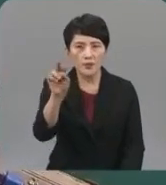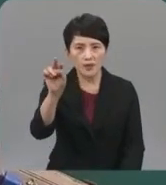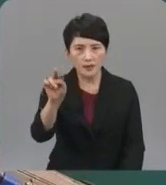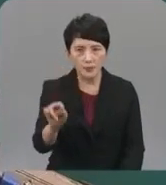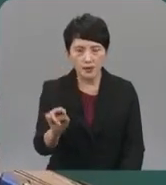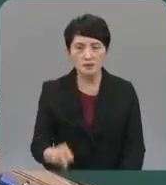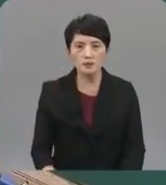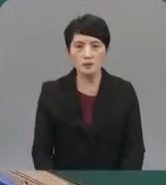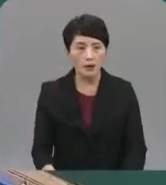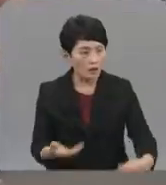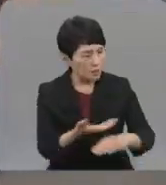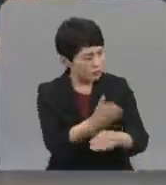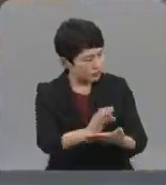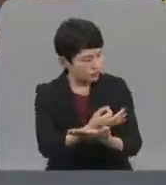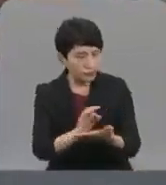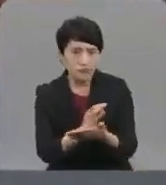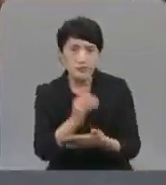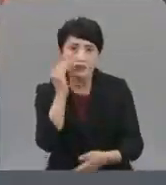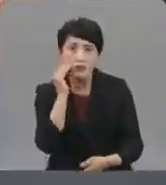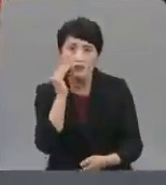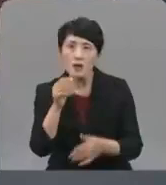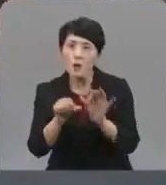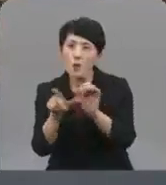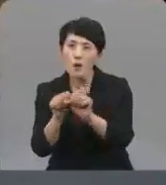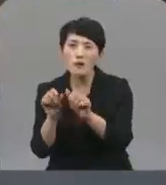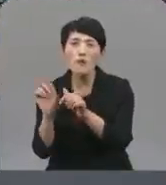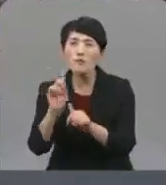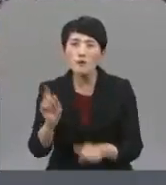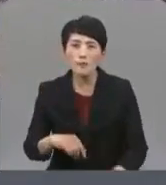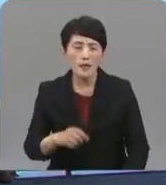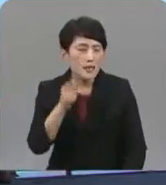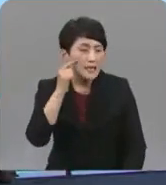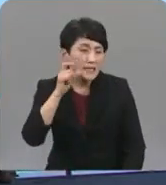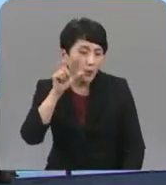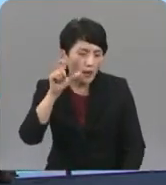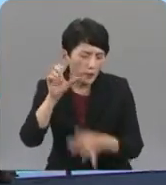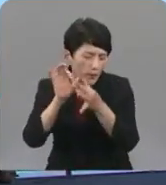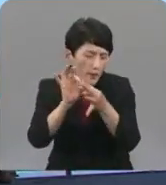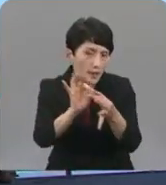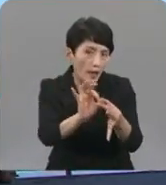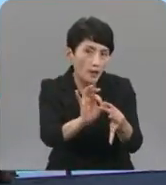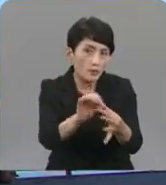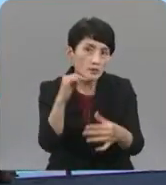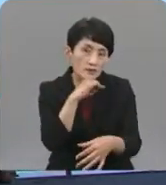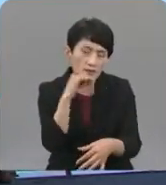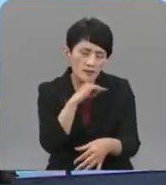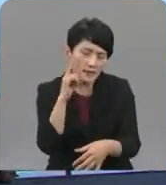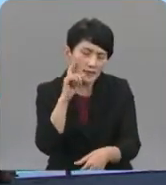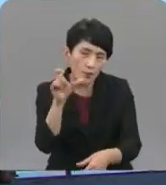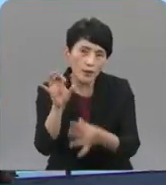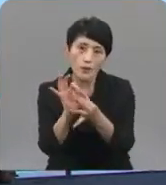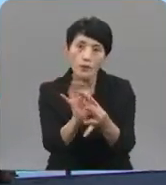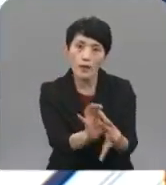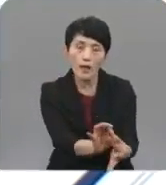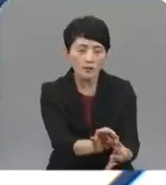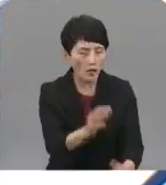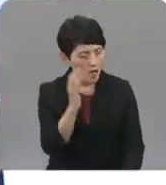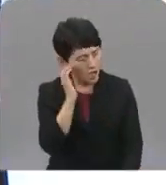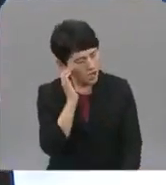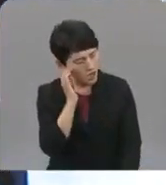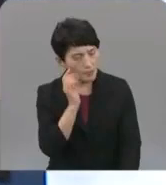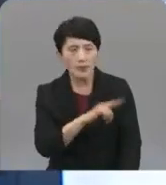少35.5%，石油制品、无线通信器械也出现了不同程度的下